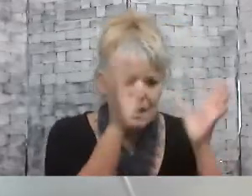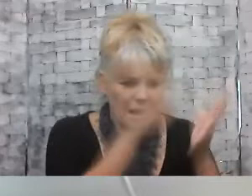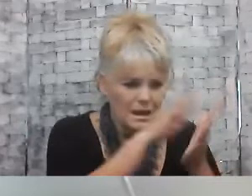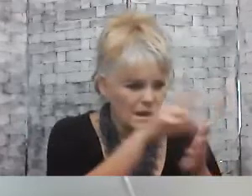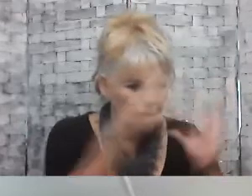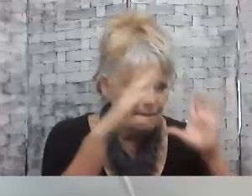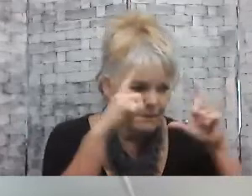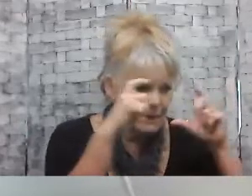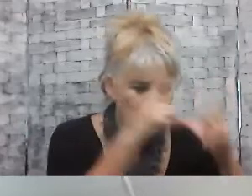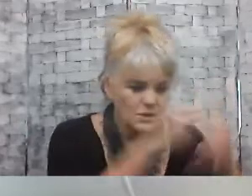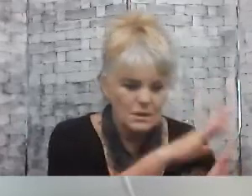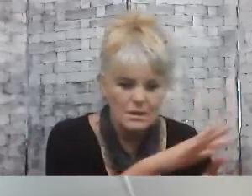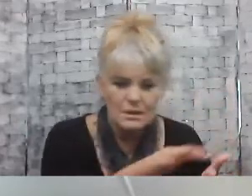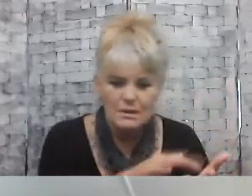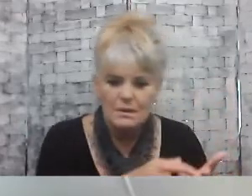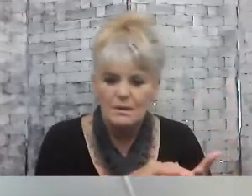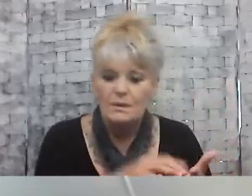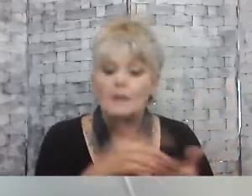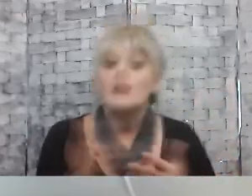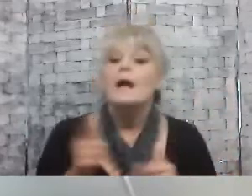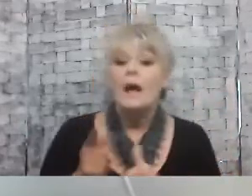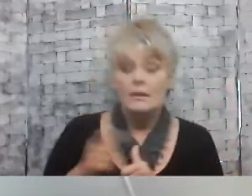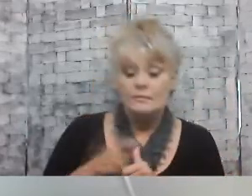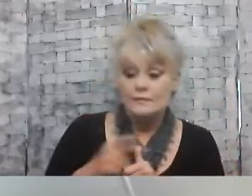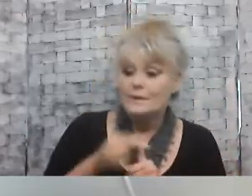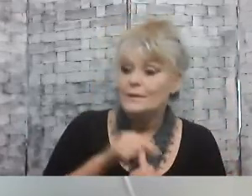En wat sê hy toe? Wat antwoord hy?